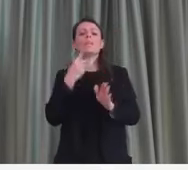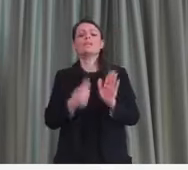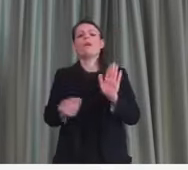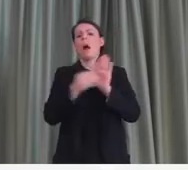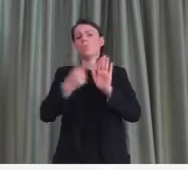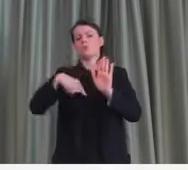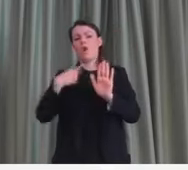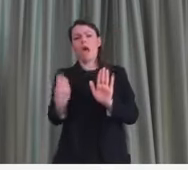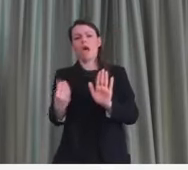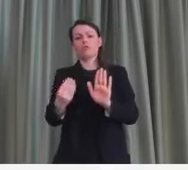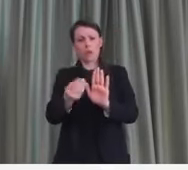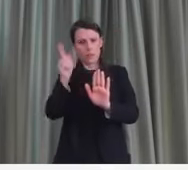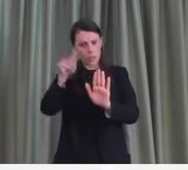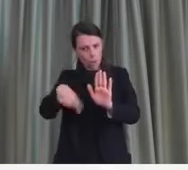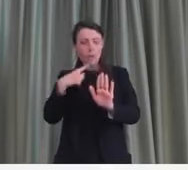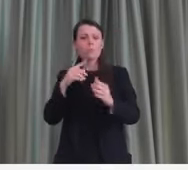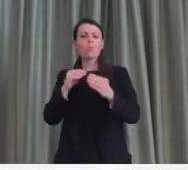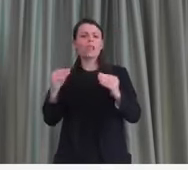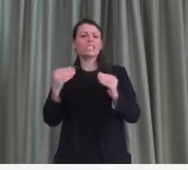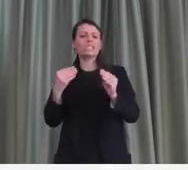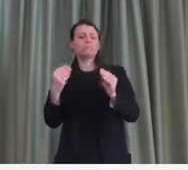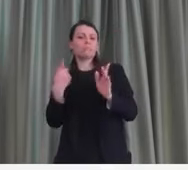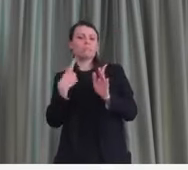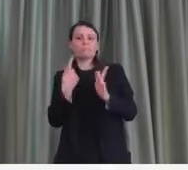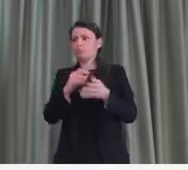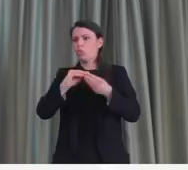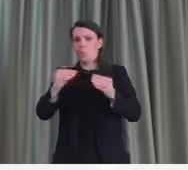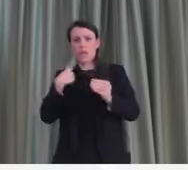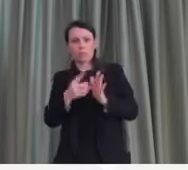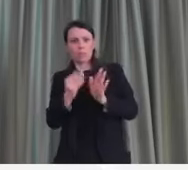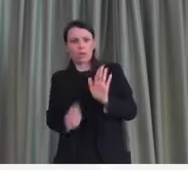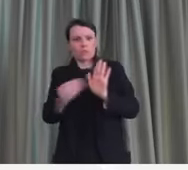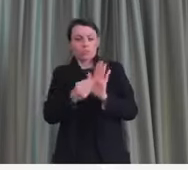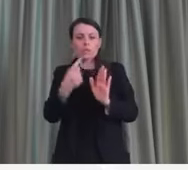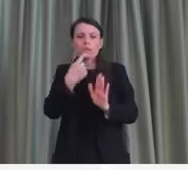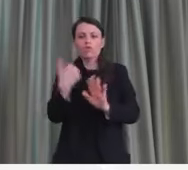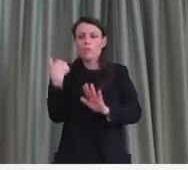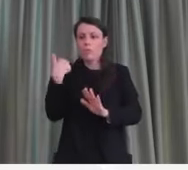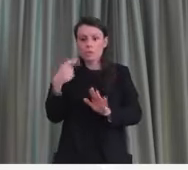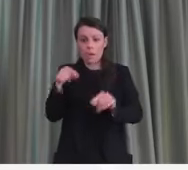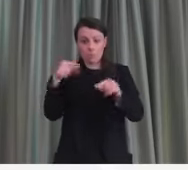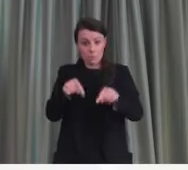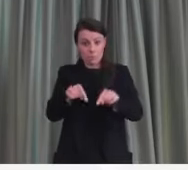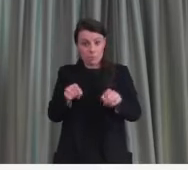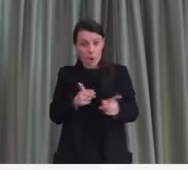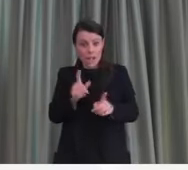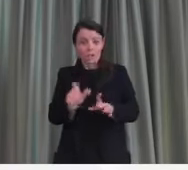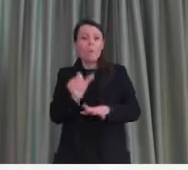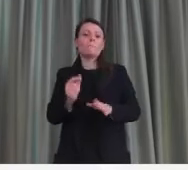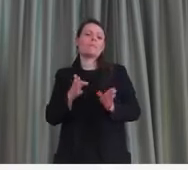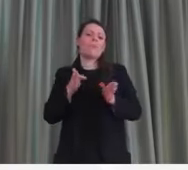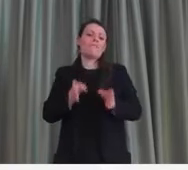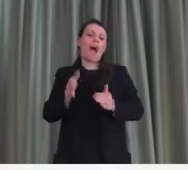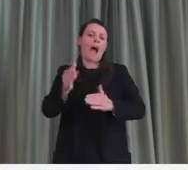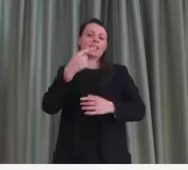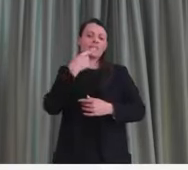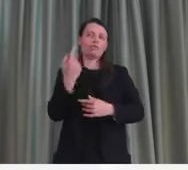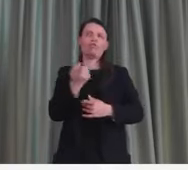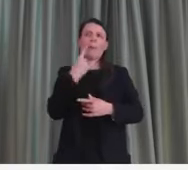questo dispositivo che mi ha detto questa la prima nella prima fase e poi nelle fasi successive avremo sempre più